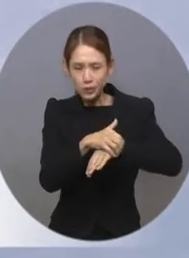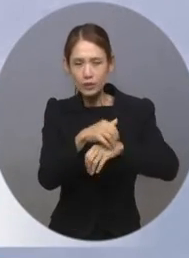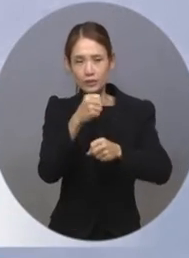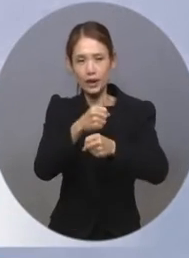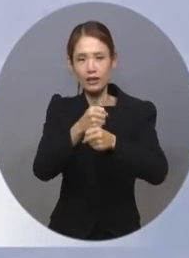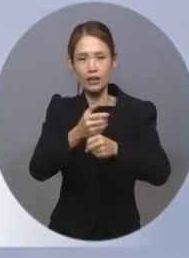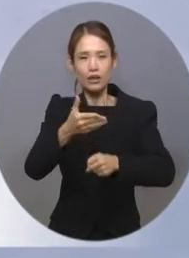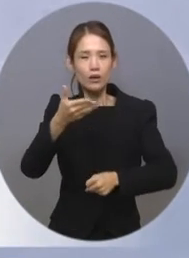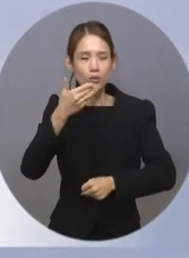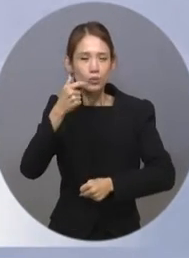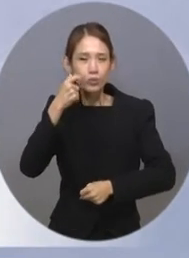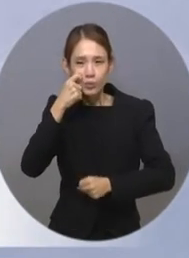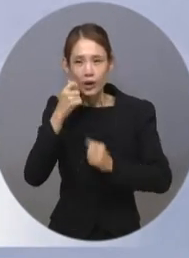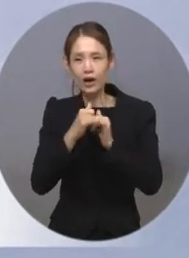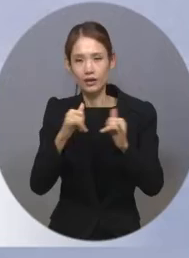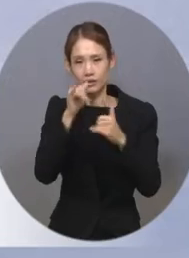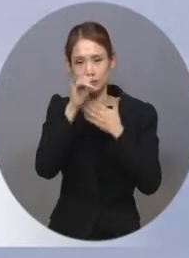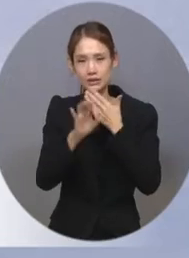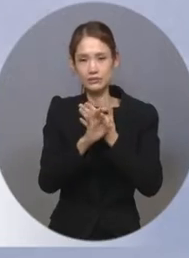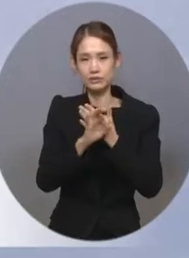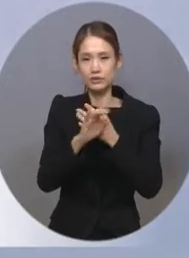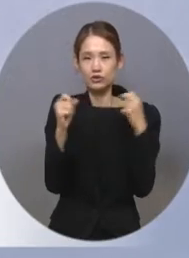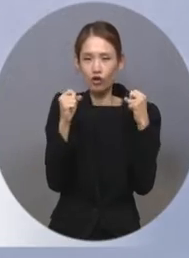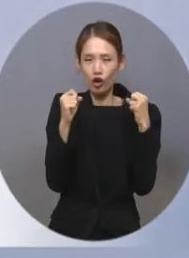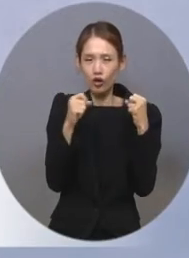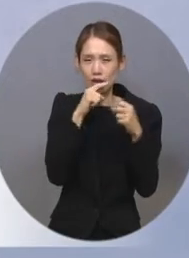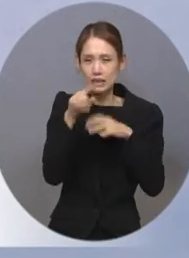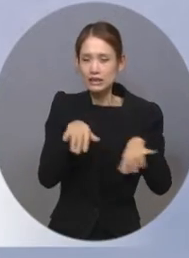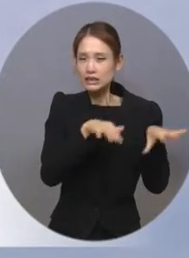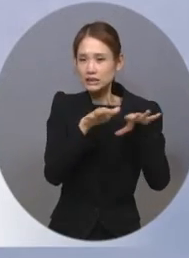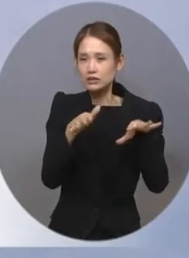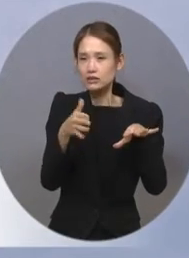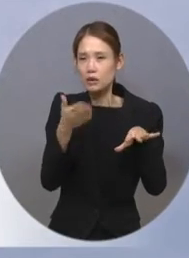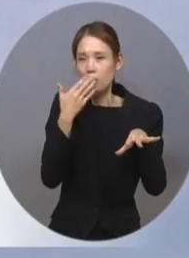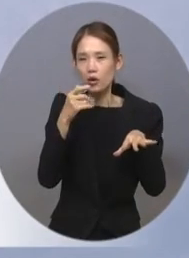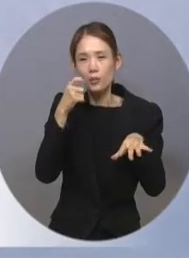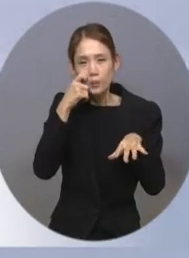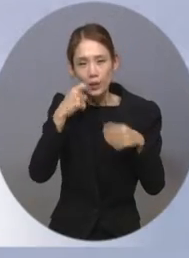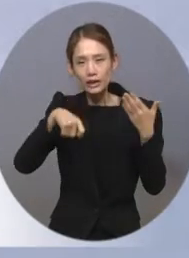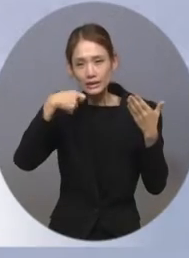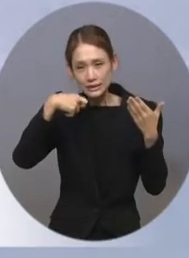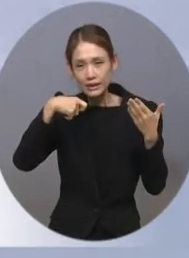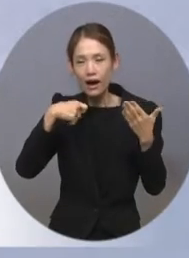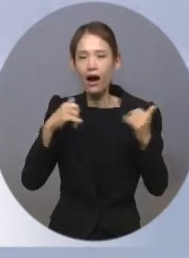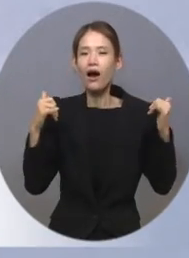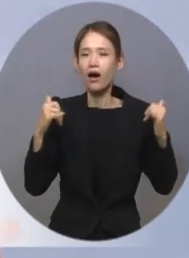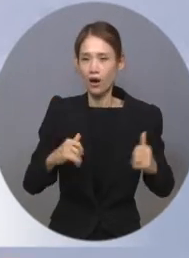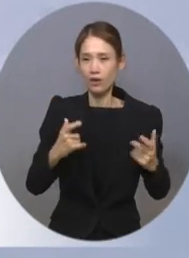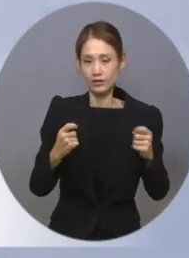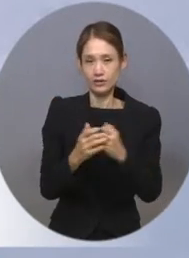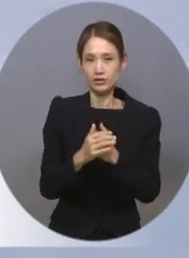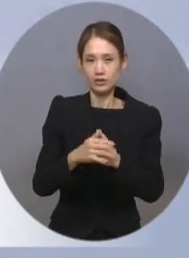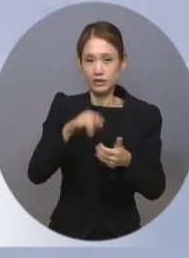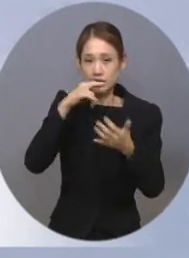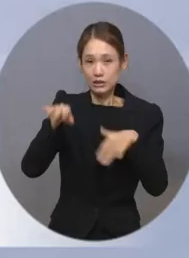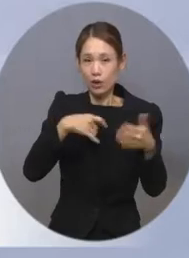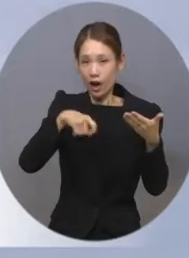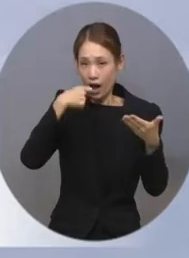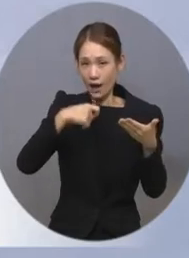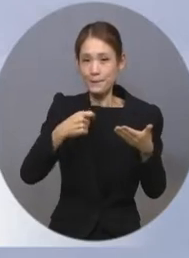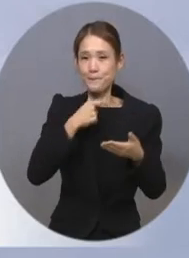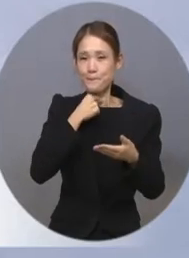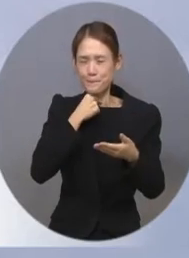만드는 사람들이 계시면 겨울에 김치 없는 식사를 하실까봐 김치와 함께 식사를 하셨으면